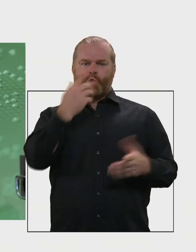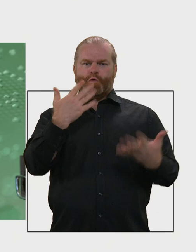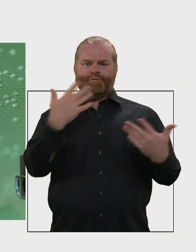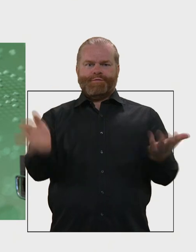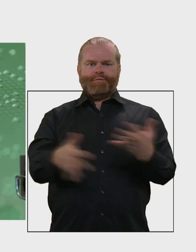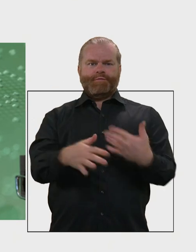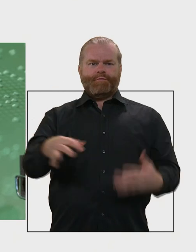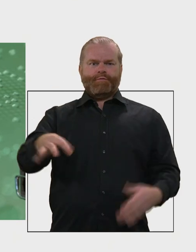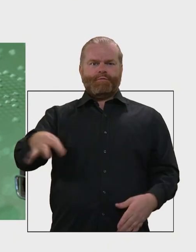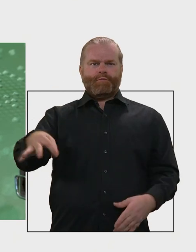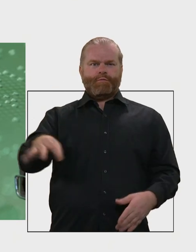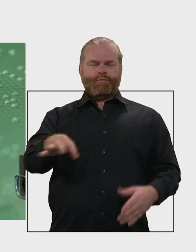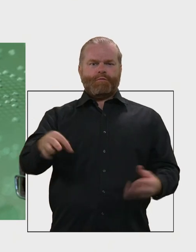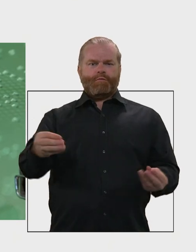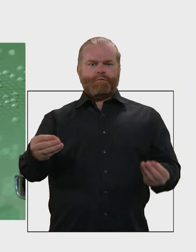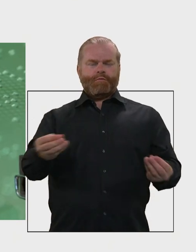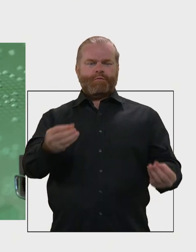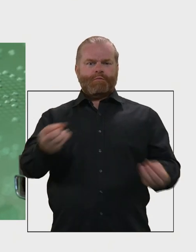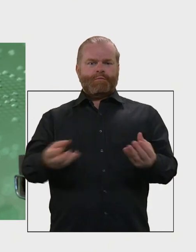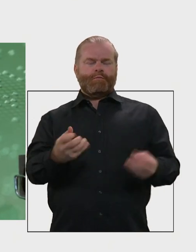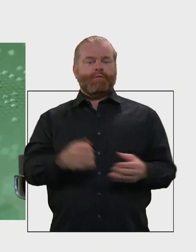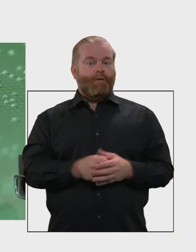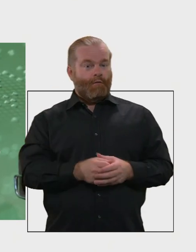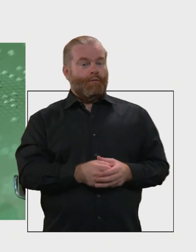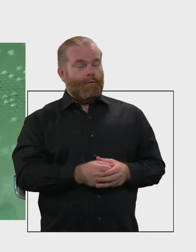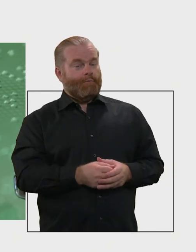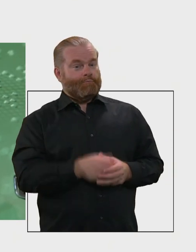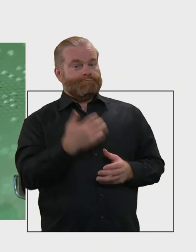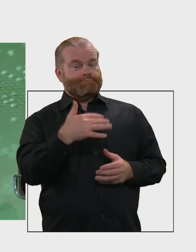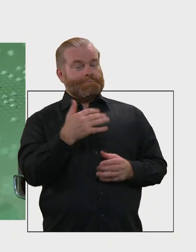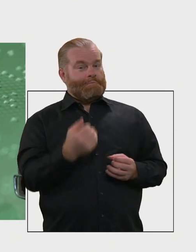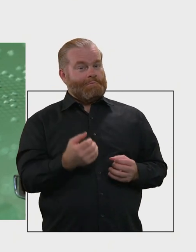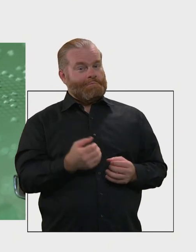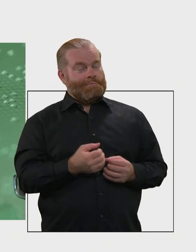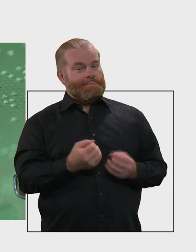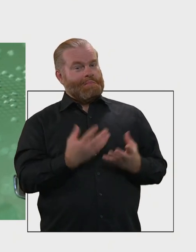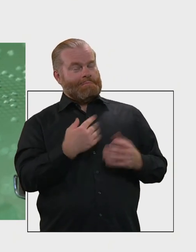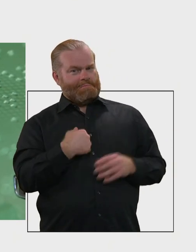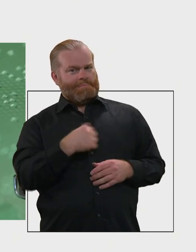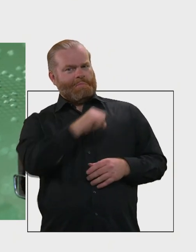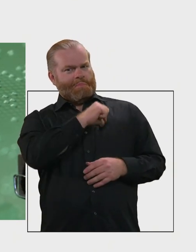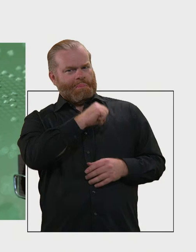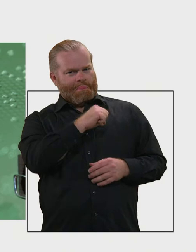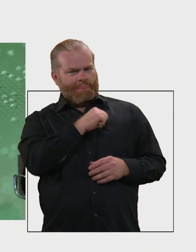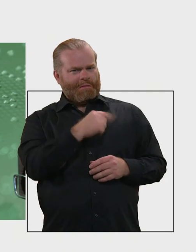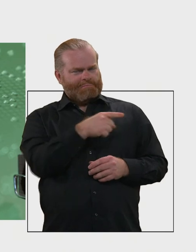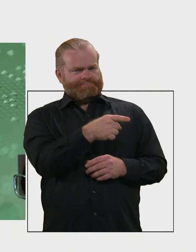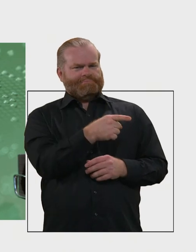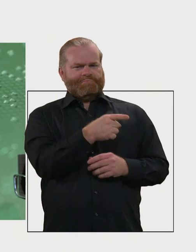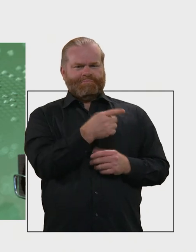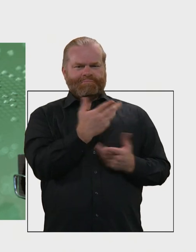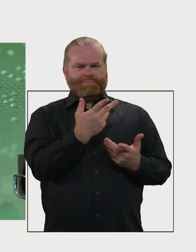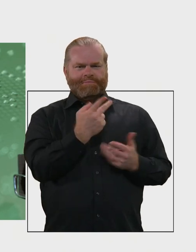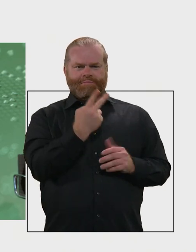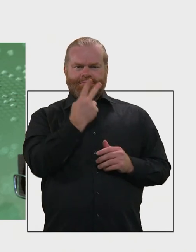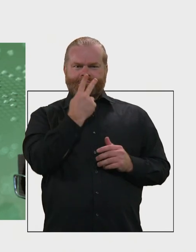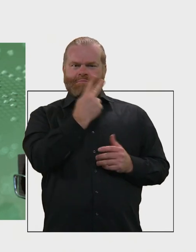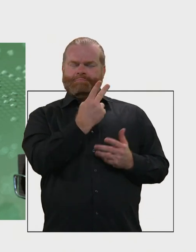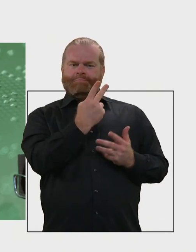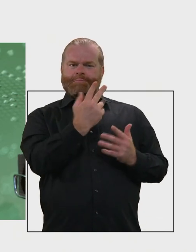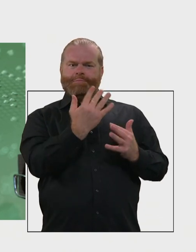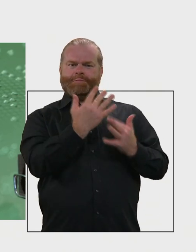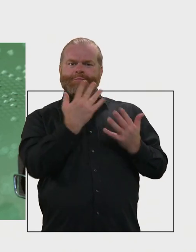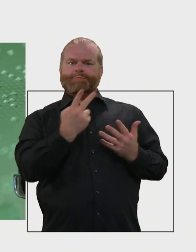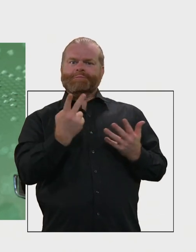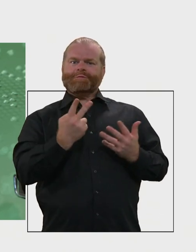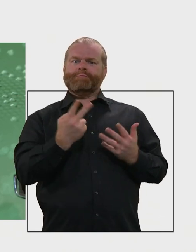ist schwierig, es ist das eine, und mich interessiert das jetzt persönlich. Du siehst ja auch gar nicht, was du da machst. Wie kriegst du das hin? Ja, also